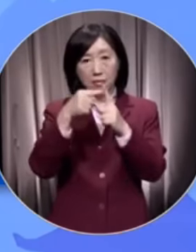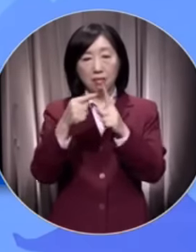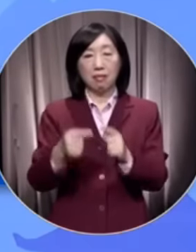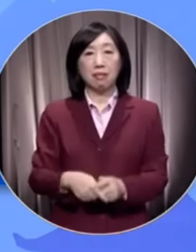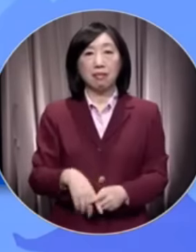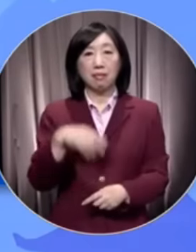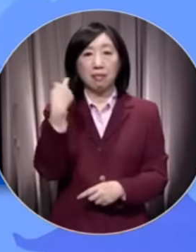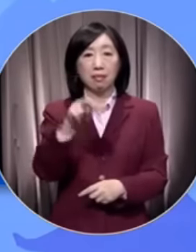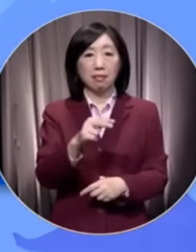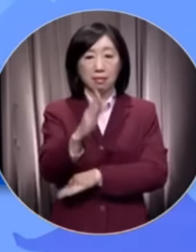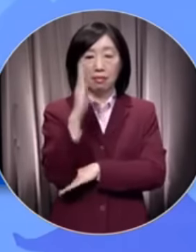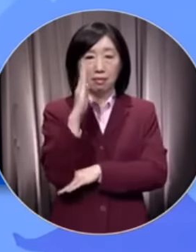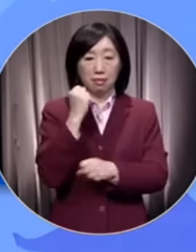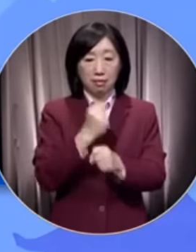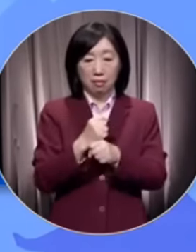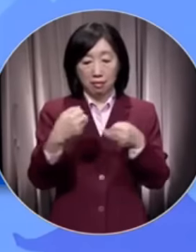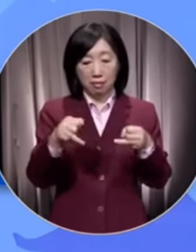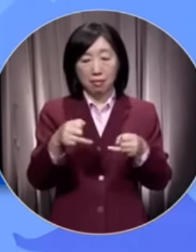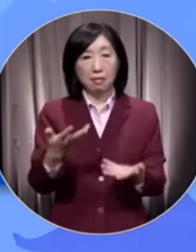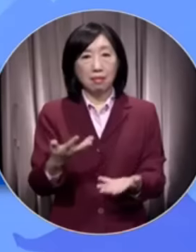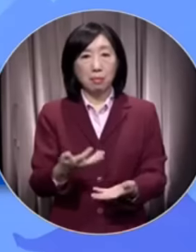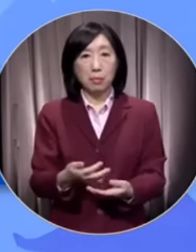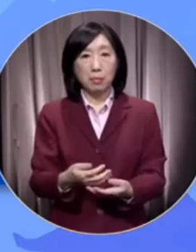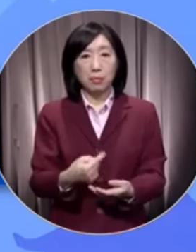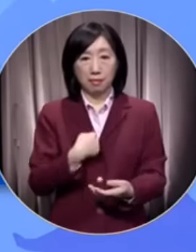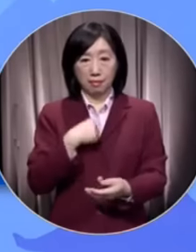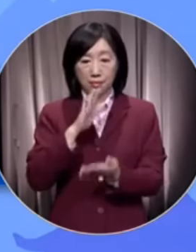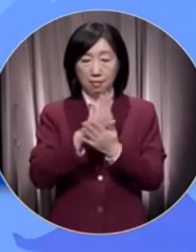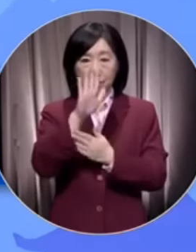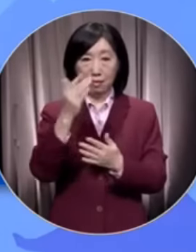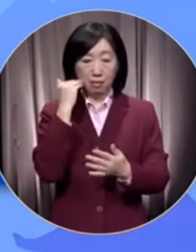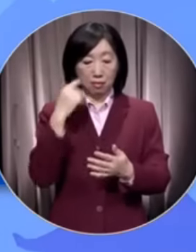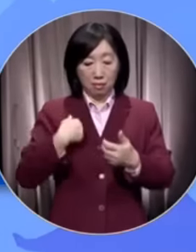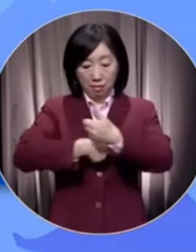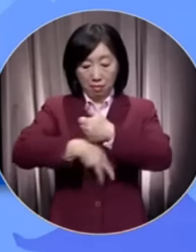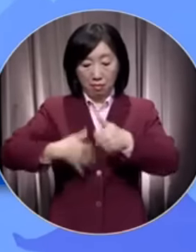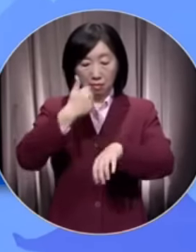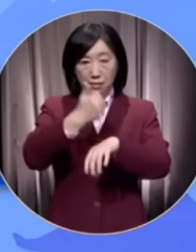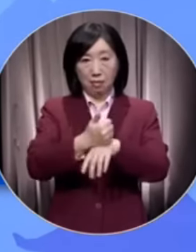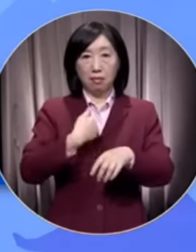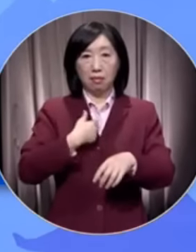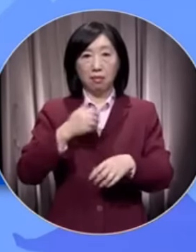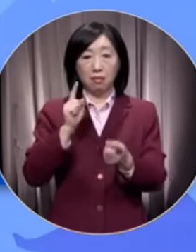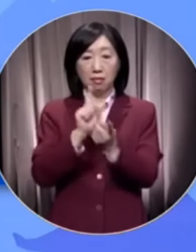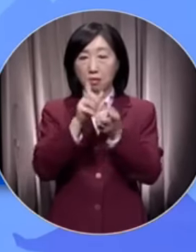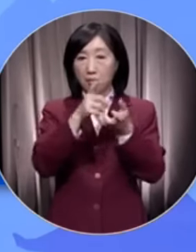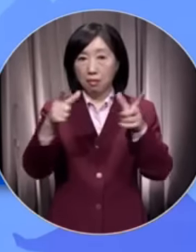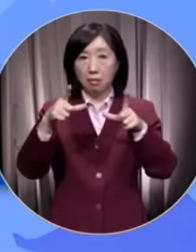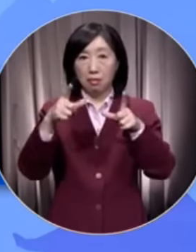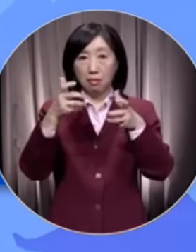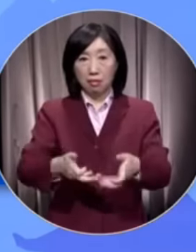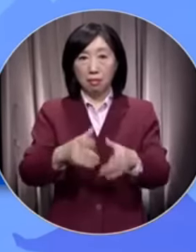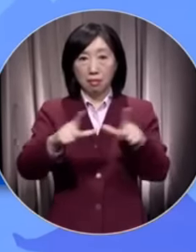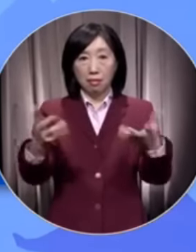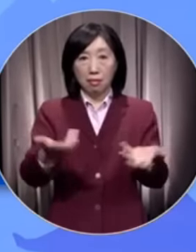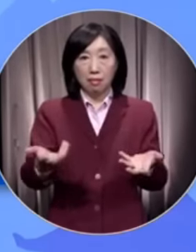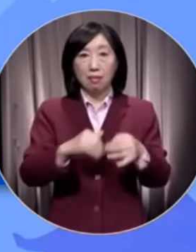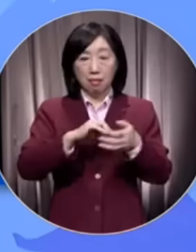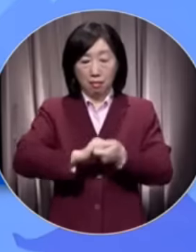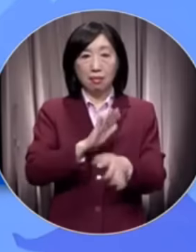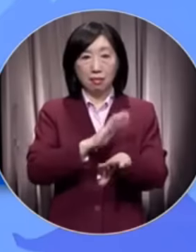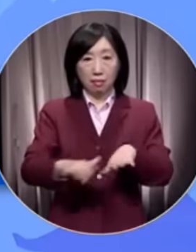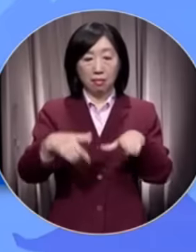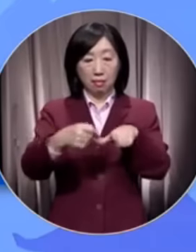改革政府的效能。将来蔡英文的政府进行任何重大的决策，都会充分的沟通，公